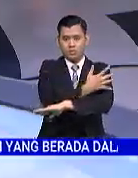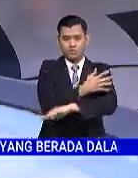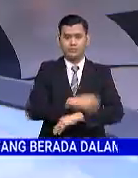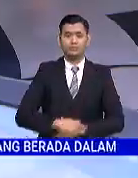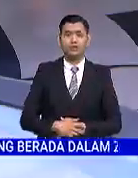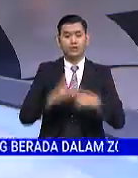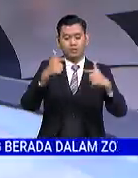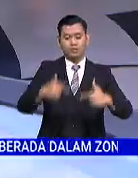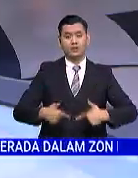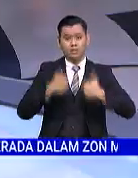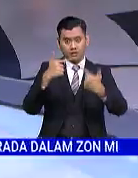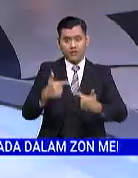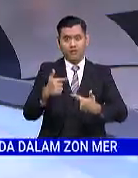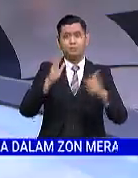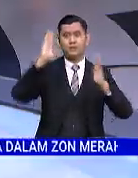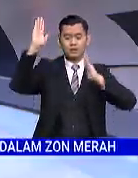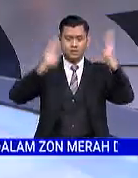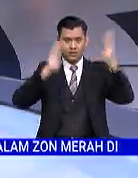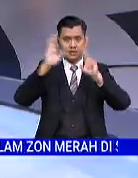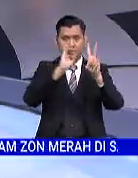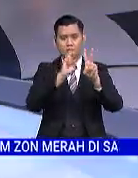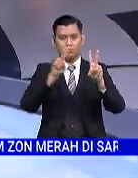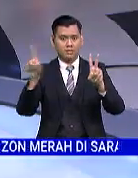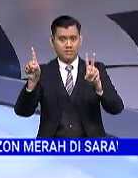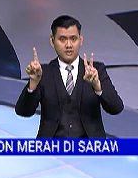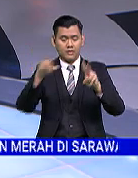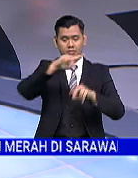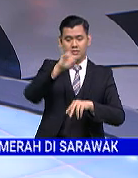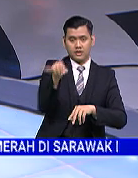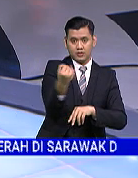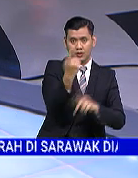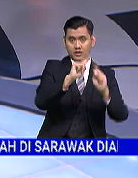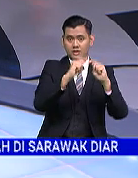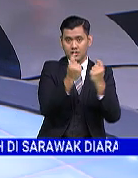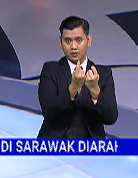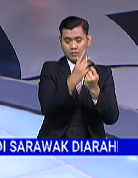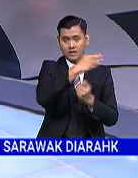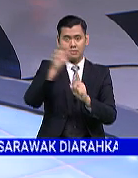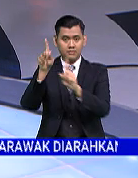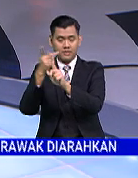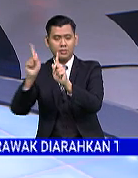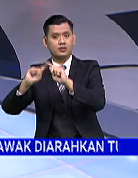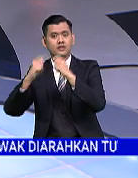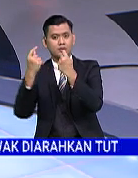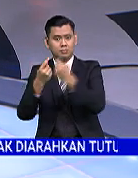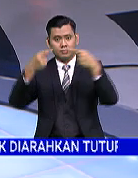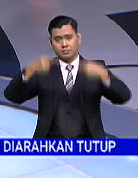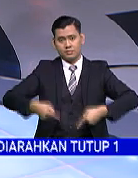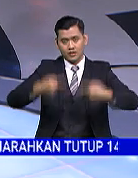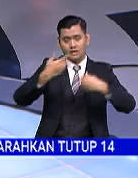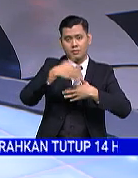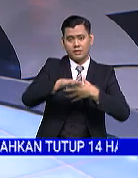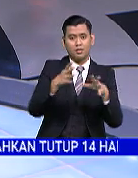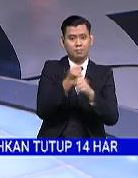Saingan Liga Super Malaysia 2021, PJ City dan Penang FC terlepas peluang untuk memperbaiki kedudukan dalam carta Liga selepas